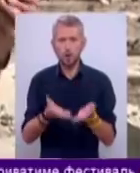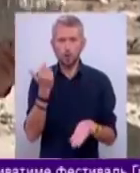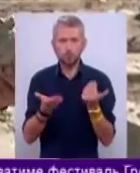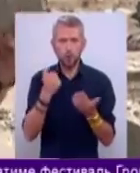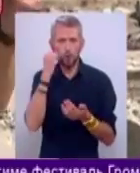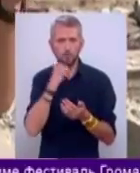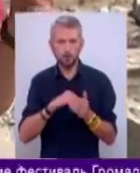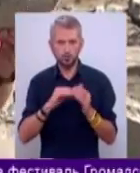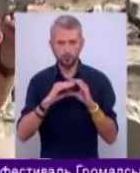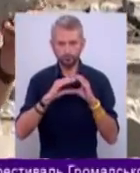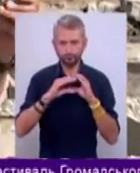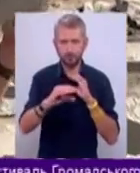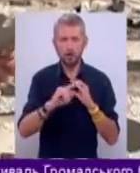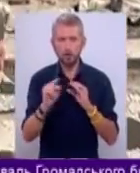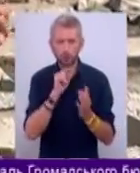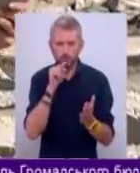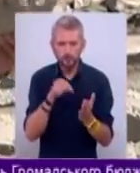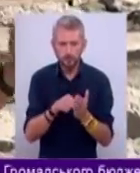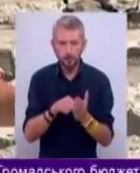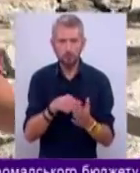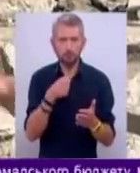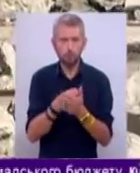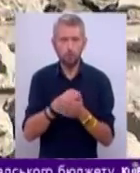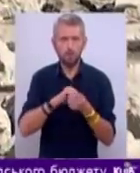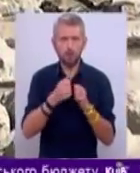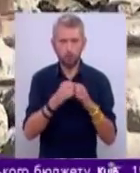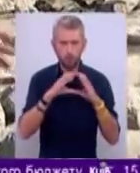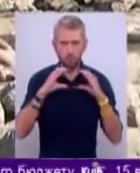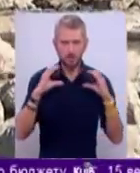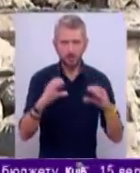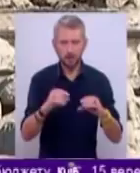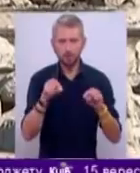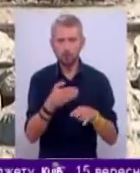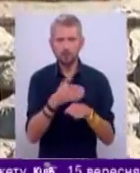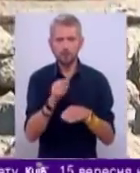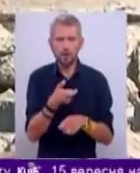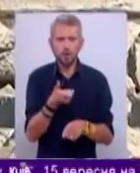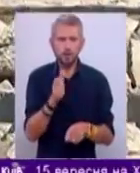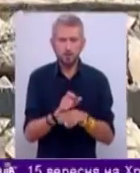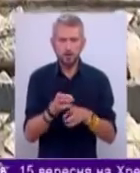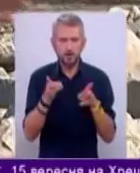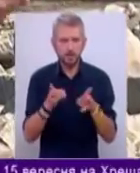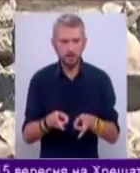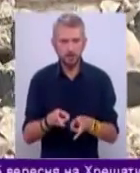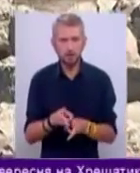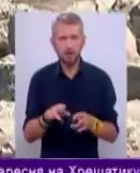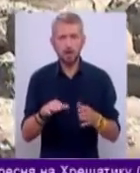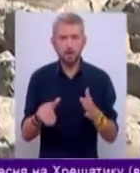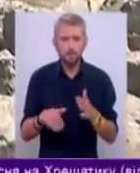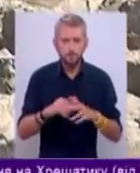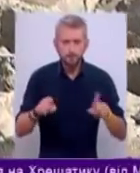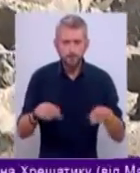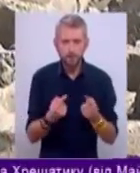дорожній одяг, аби дістатись до бетонної плити. У цій частині вона найбільш аварійна. Відновленням